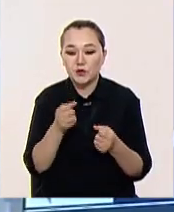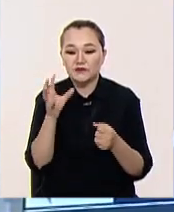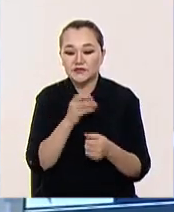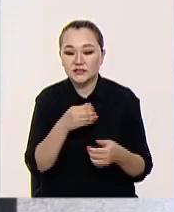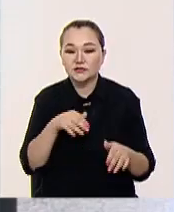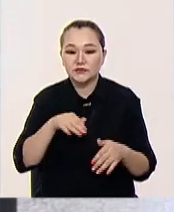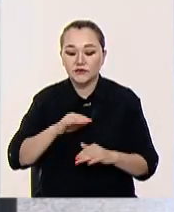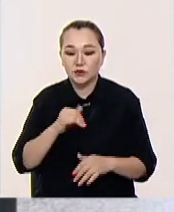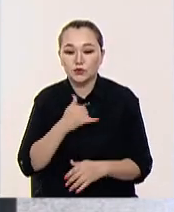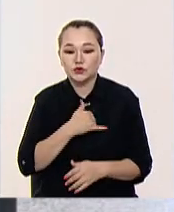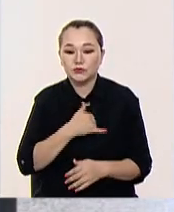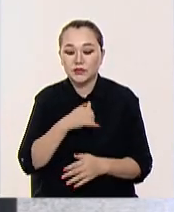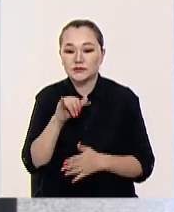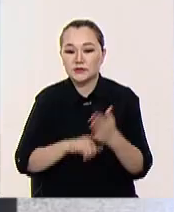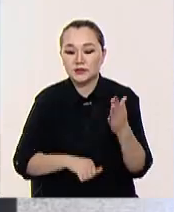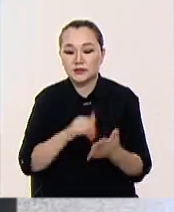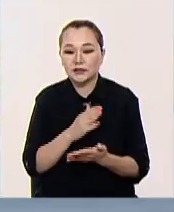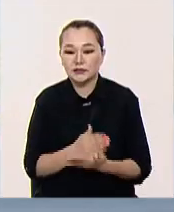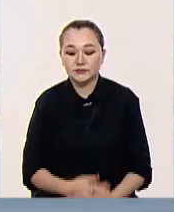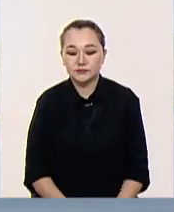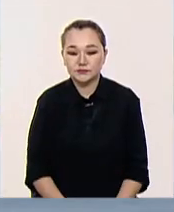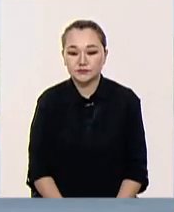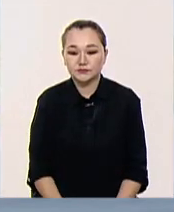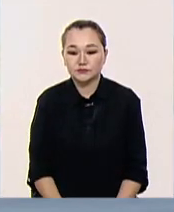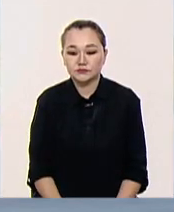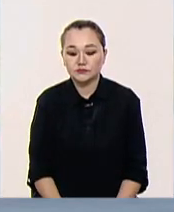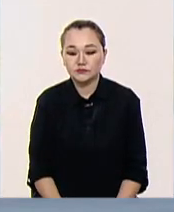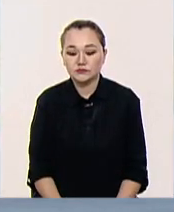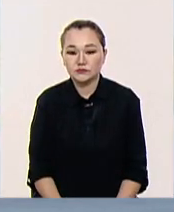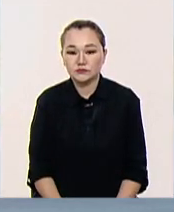рекомендации у себя на сайте. Жамал Габдуллина, Влад Шишко, Информбюро, Алматы.